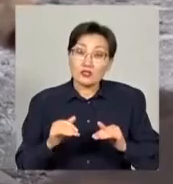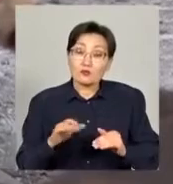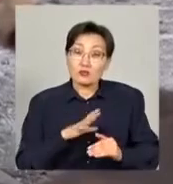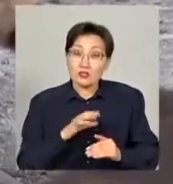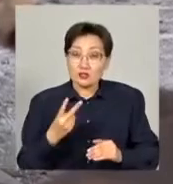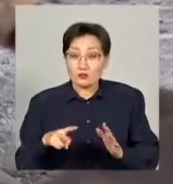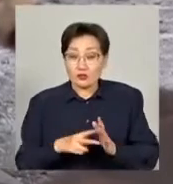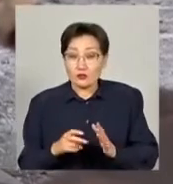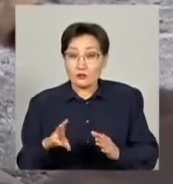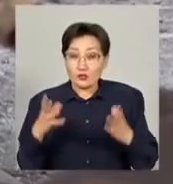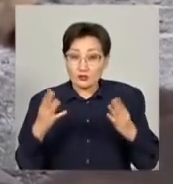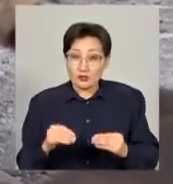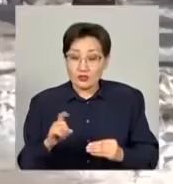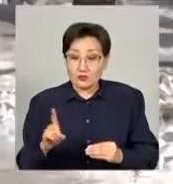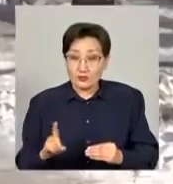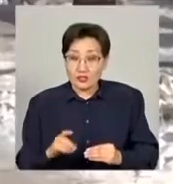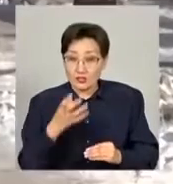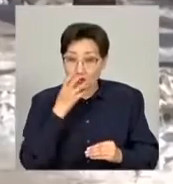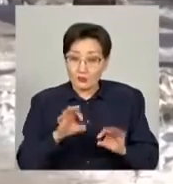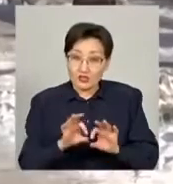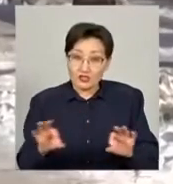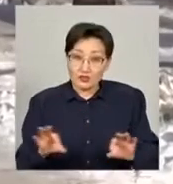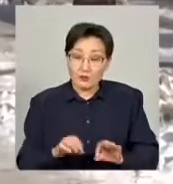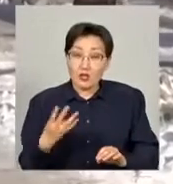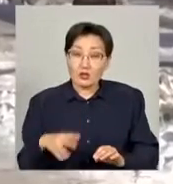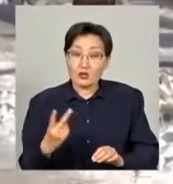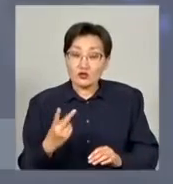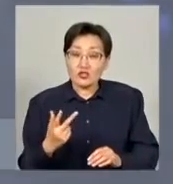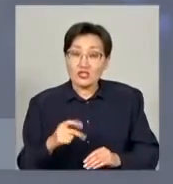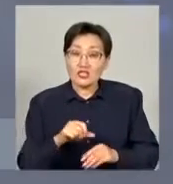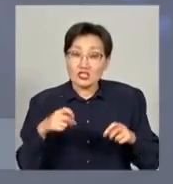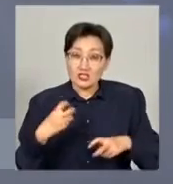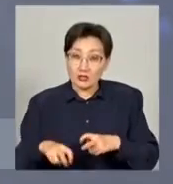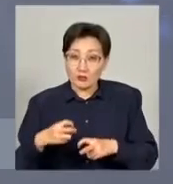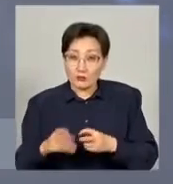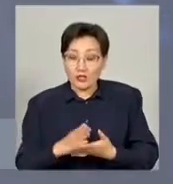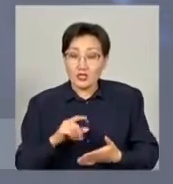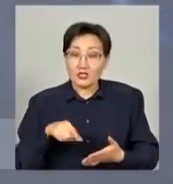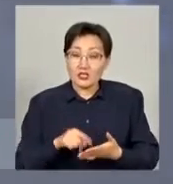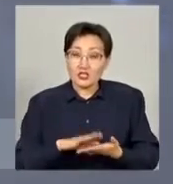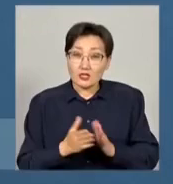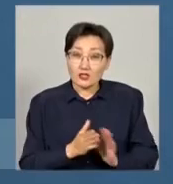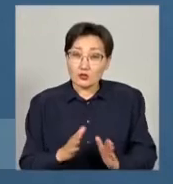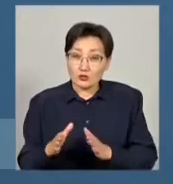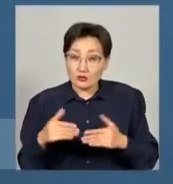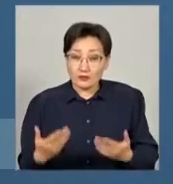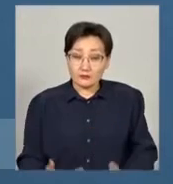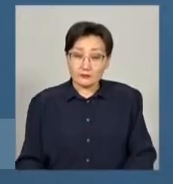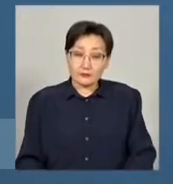салайын, 27 қараша күні Екібастұздағы жылу желілерінде 43 жерден жарылыс болған еді. Қаладағы жағдай әлі де тұрақталмаған.